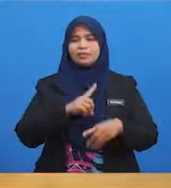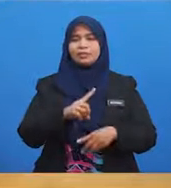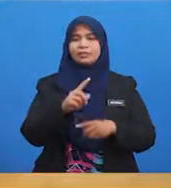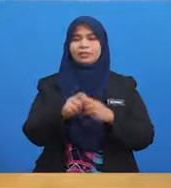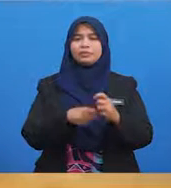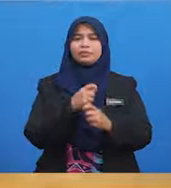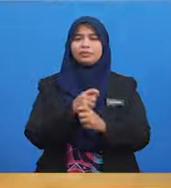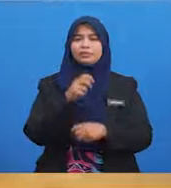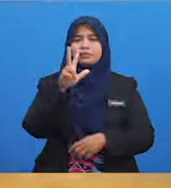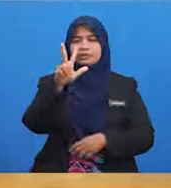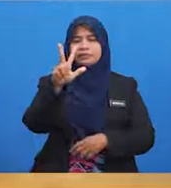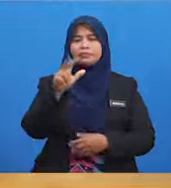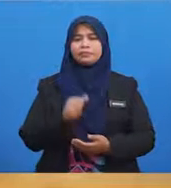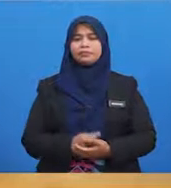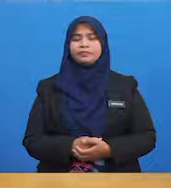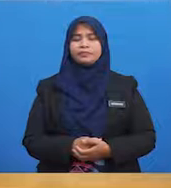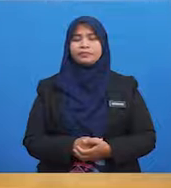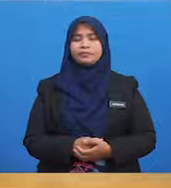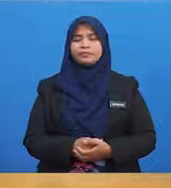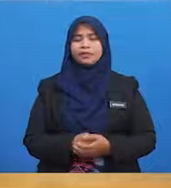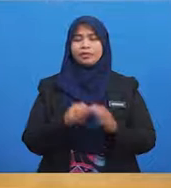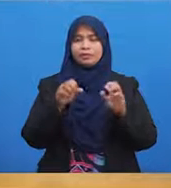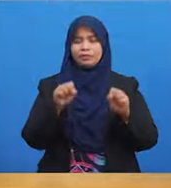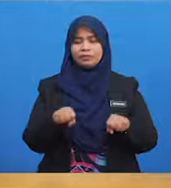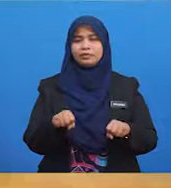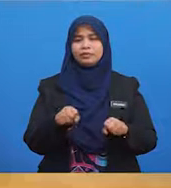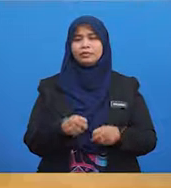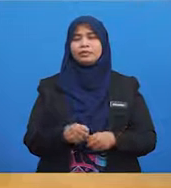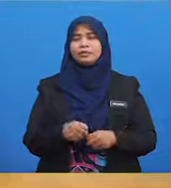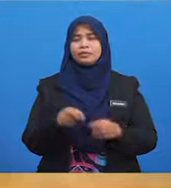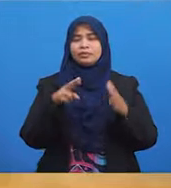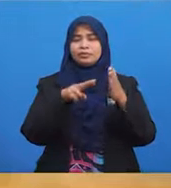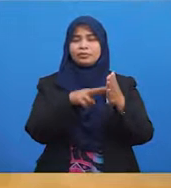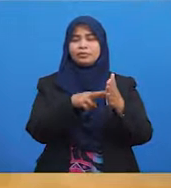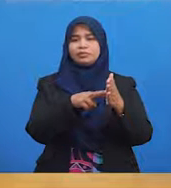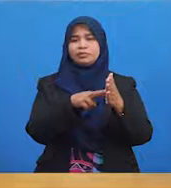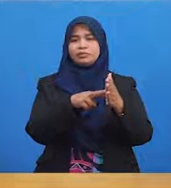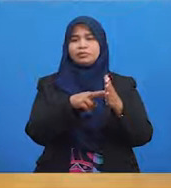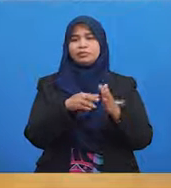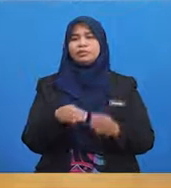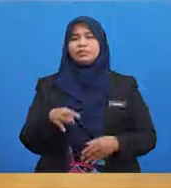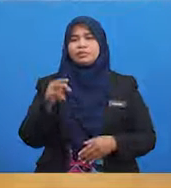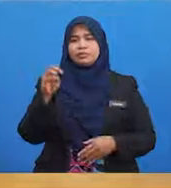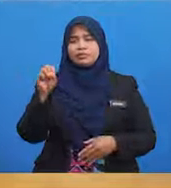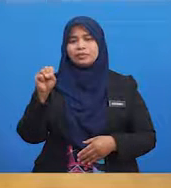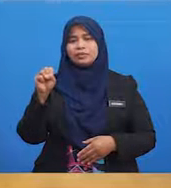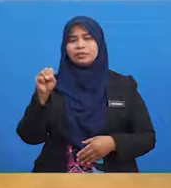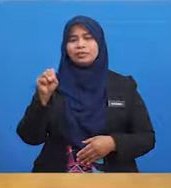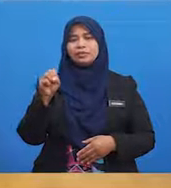Islam tahun 3, bolehlah merujuk muka surat